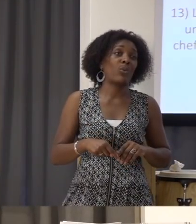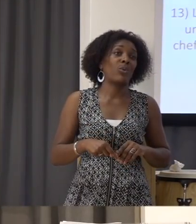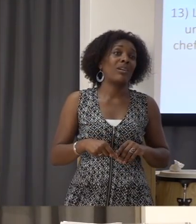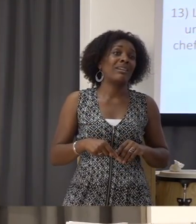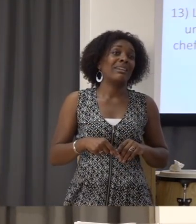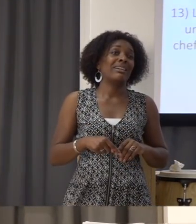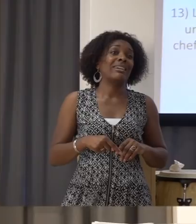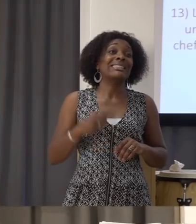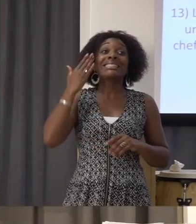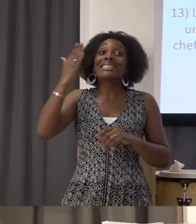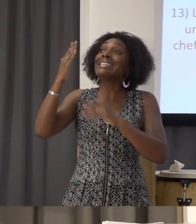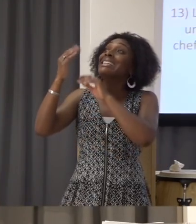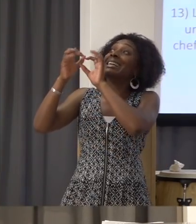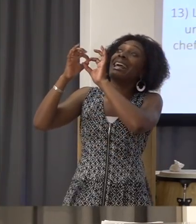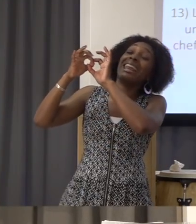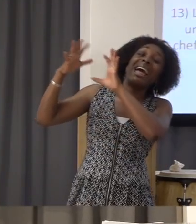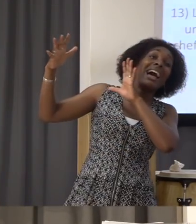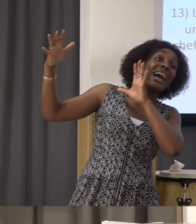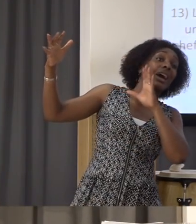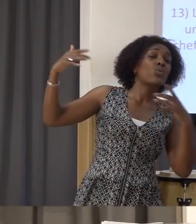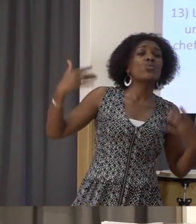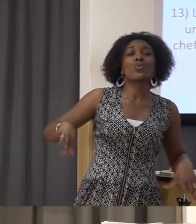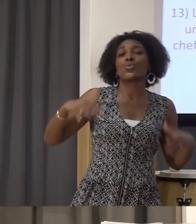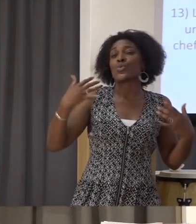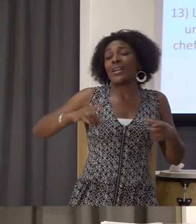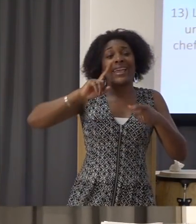S'éloigner de lui, c'est une erreur.